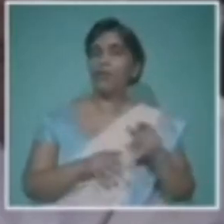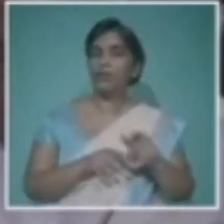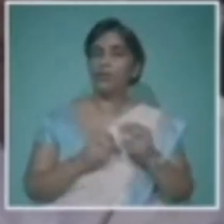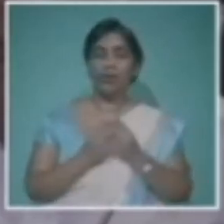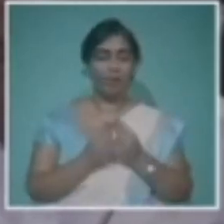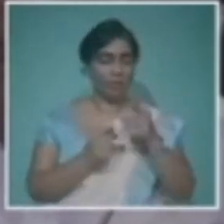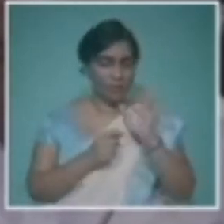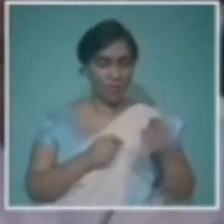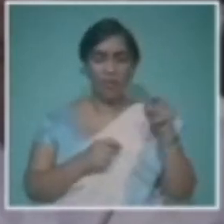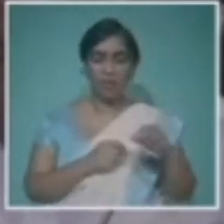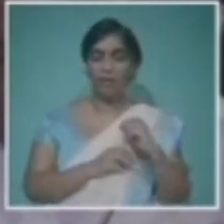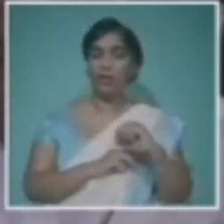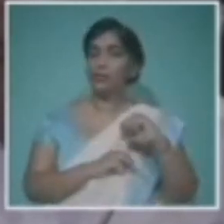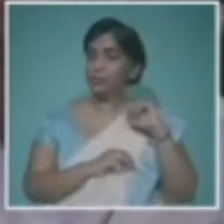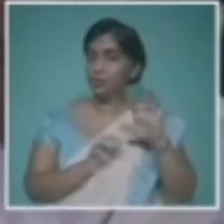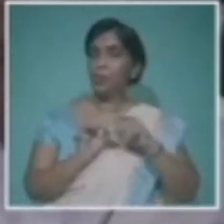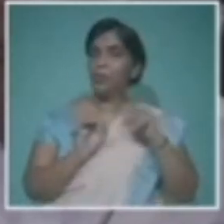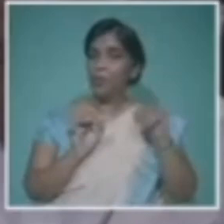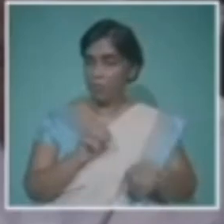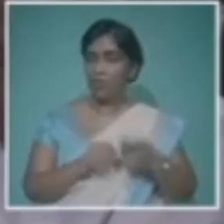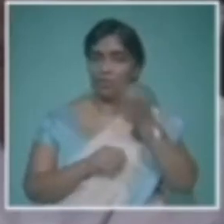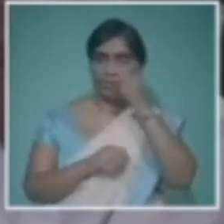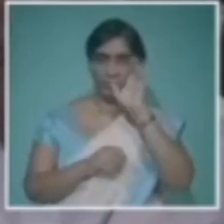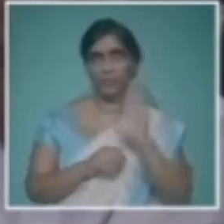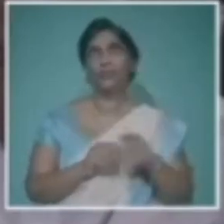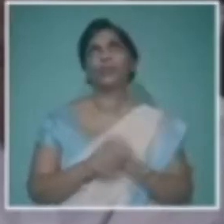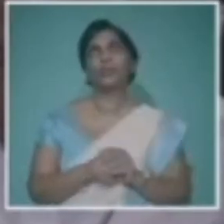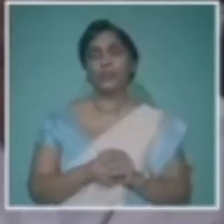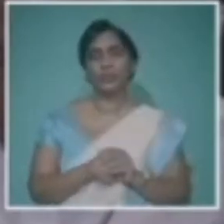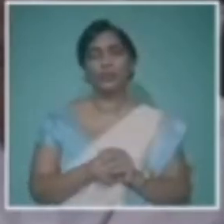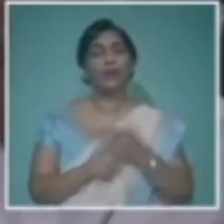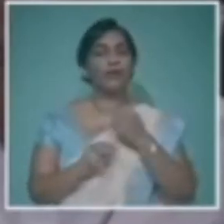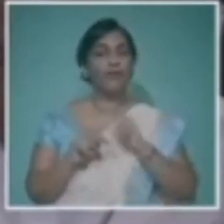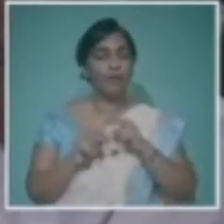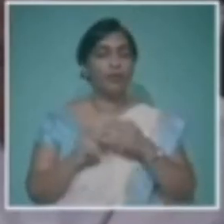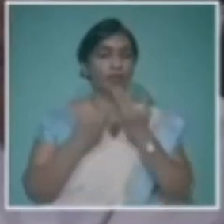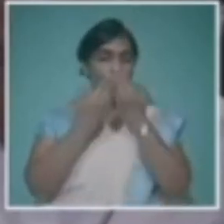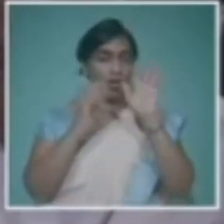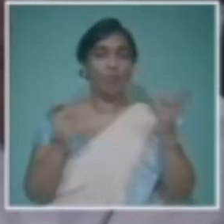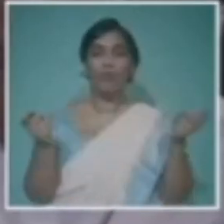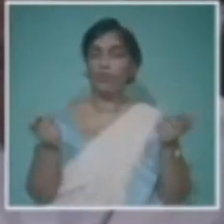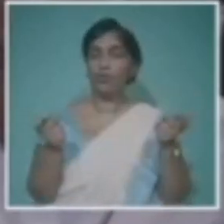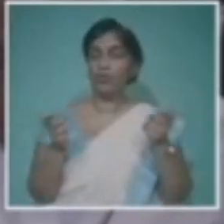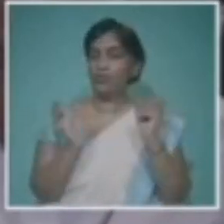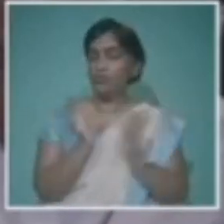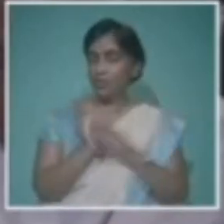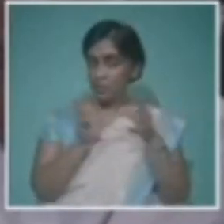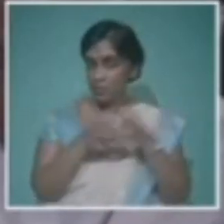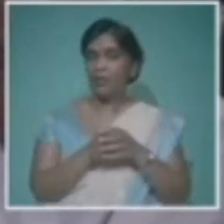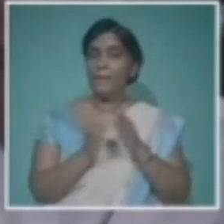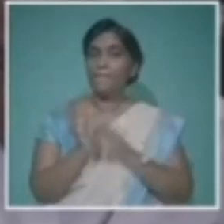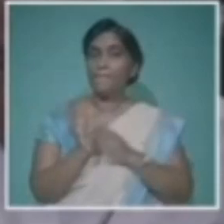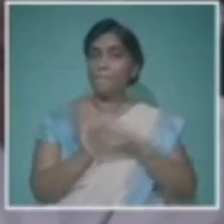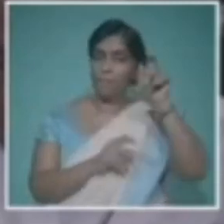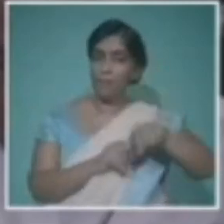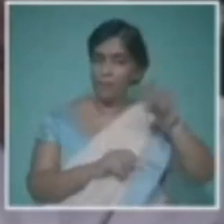අතර අධිපති මණ්ඩලයෙන් අධීක්ෂණය කරනු ලැබේ ෆෙඩරල් විවෘත වෙළඳපොළ කමිටු අධිපති මණ්ඩලයේ සමාජිකයන්